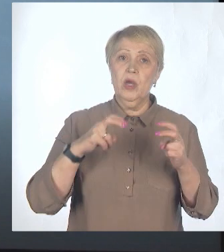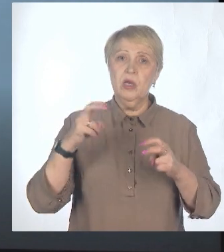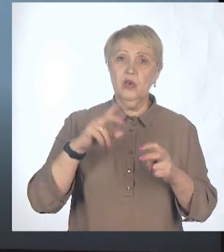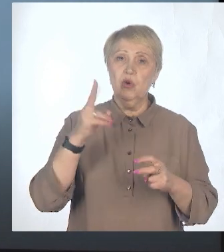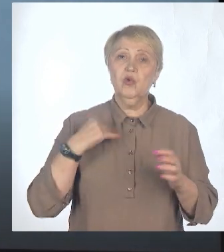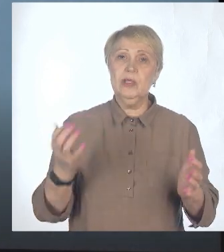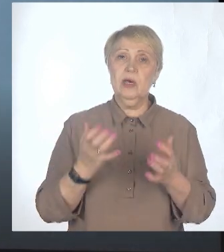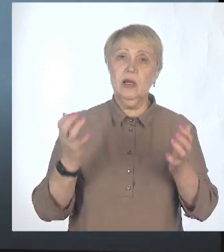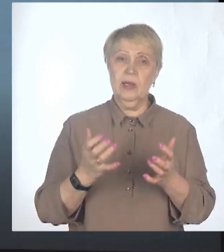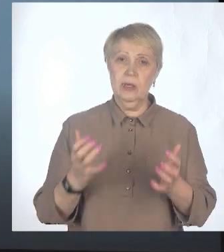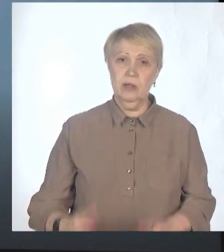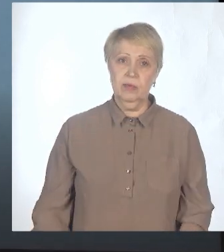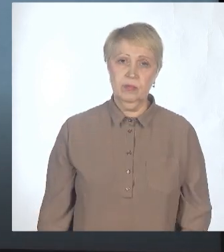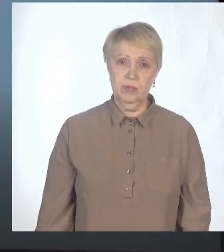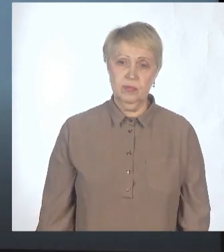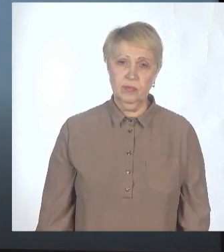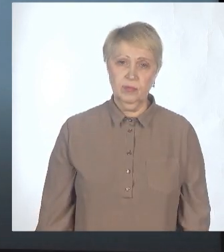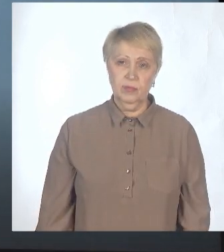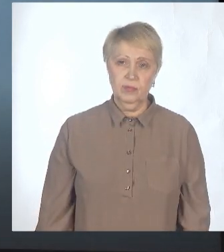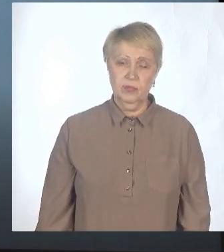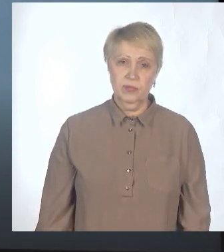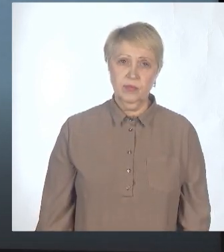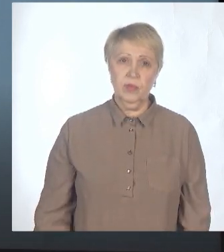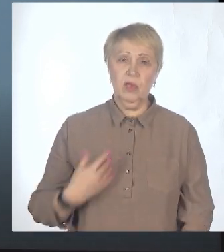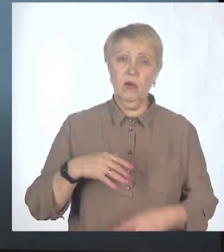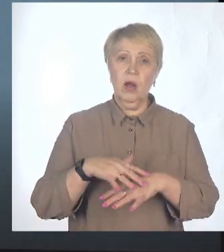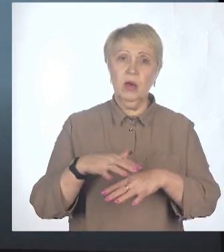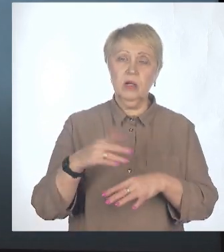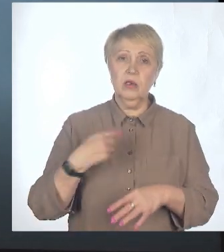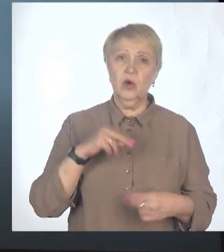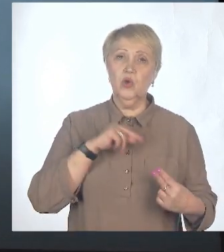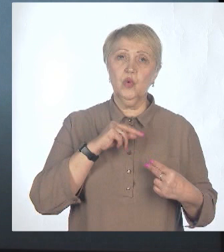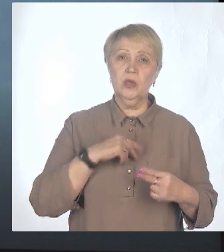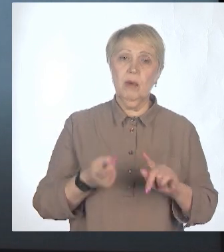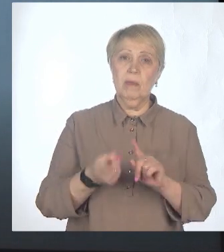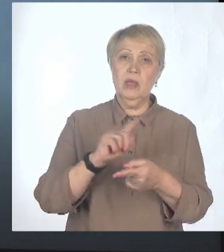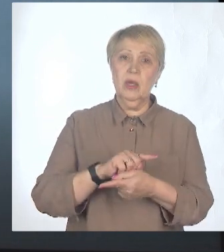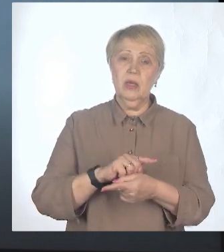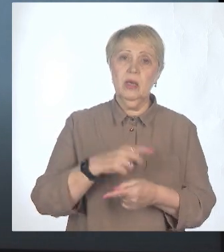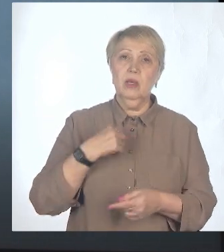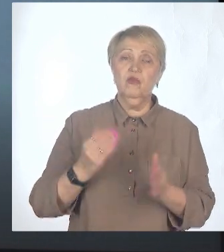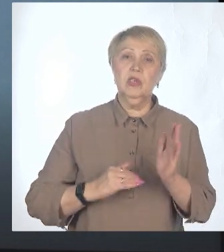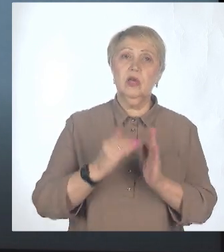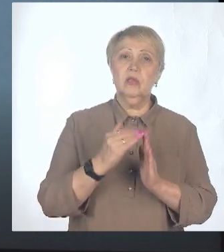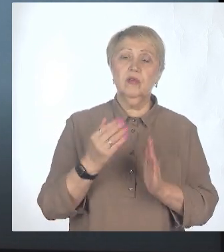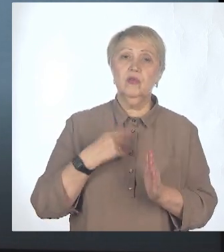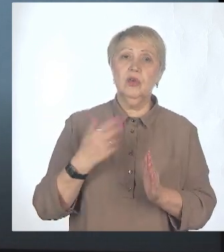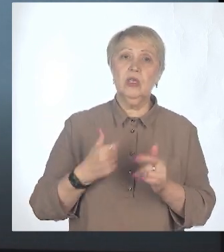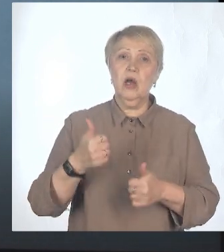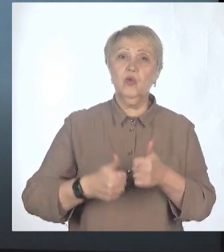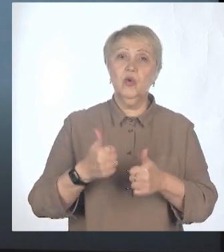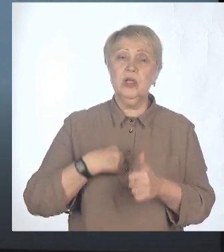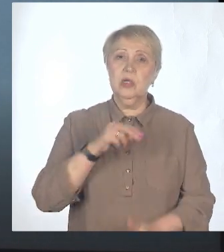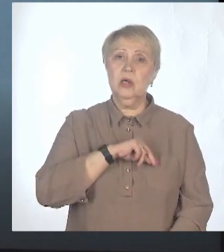сохраняет. И рынок труда меняется, уже сейчас сокращается, растет конкуренция за рабочее место, и